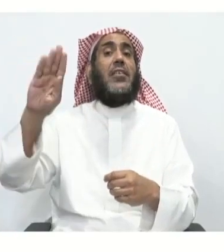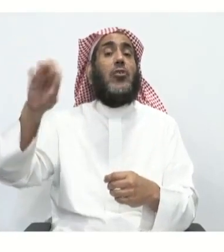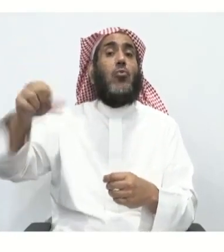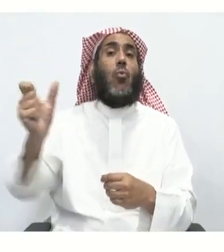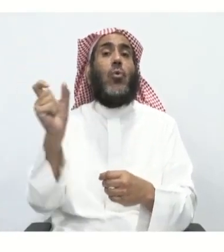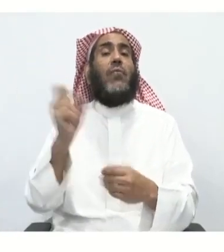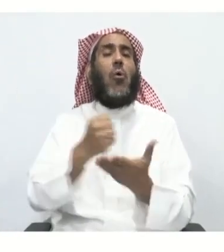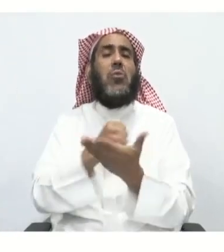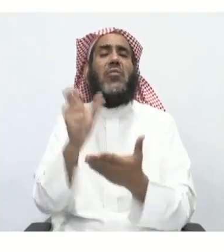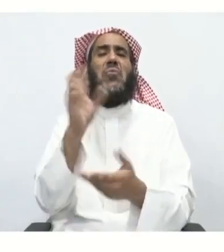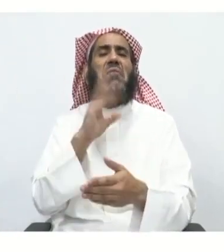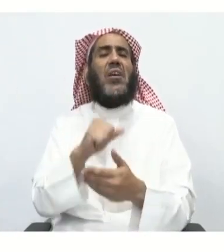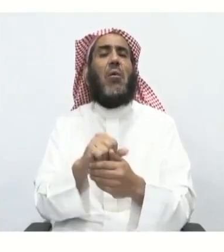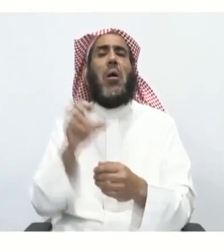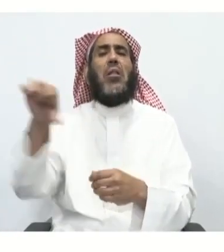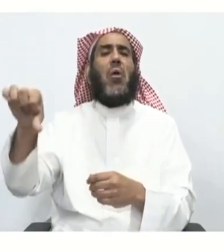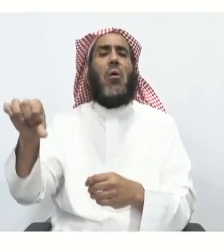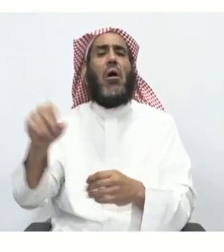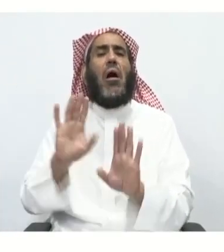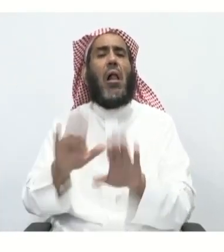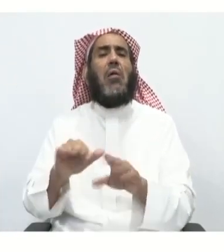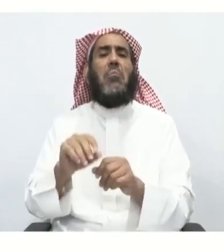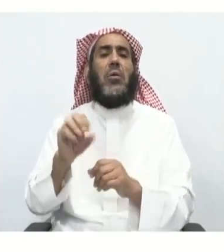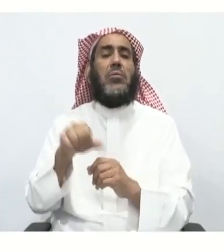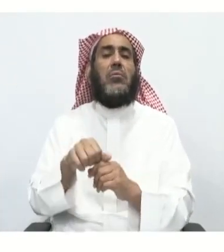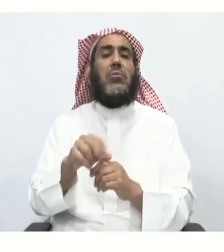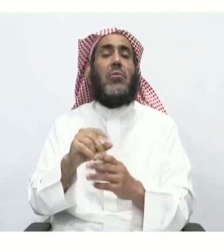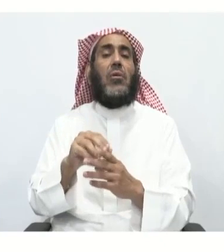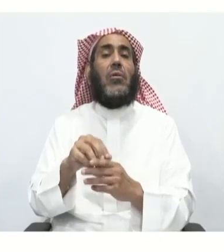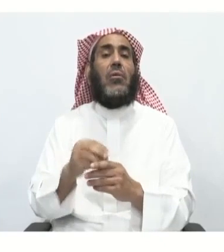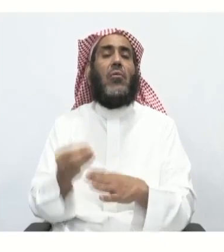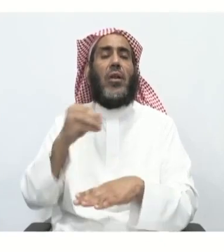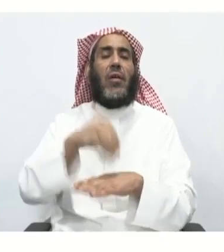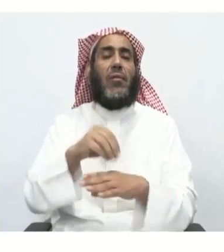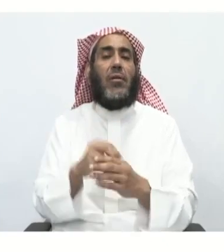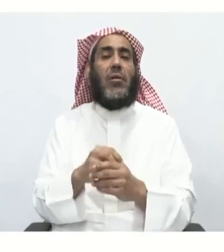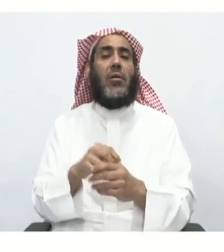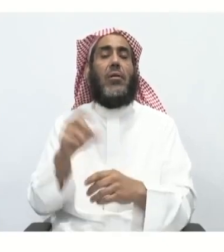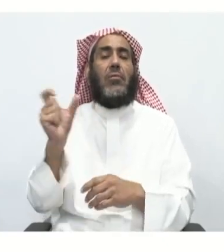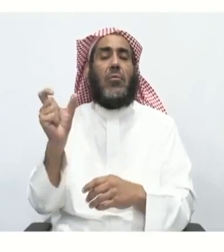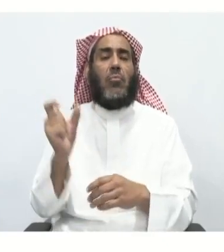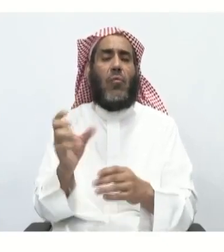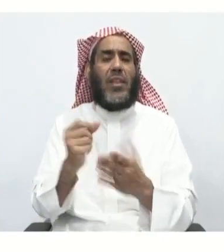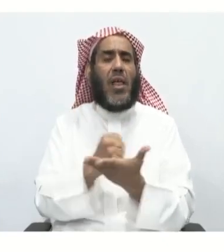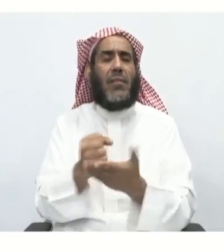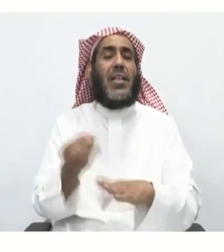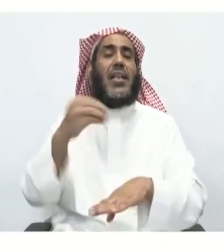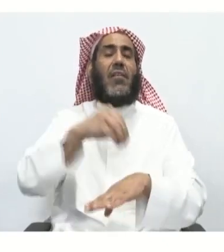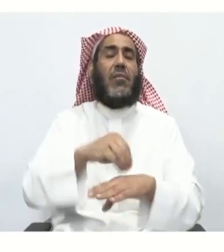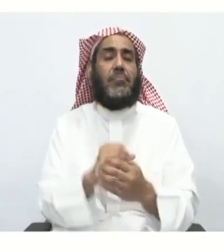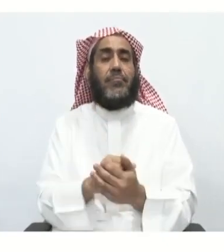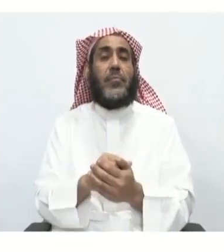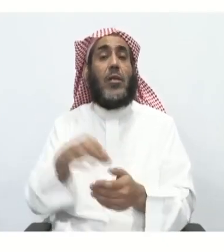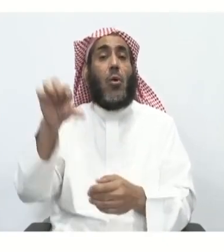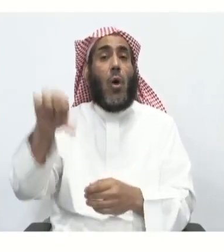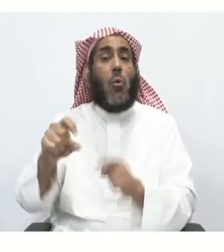فحذفت النون فقط وبقيت الواو علامه على جمع المذكر السالم حذفت هون الاضافه طبعا حذفت نون المذكر السالم الاضافه لكن